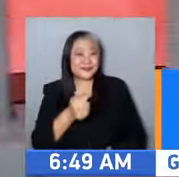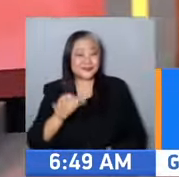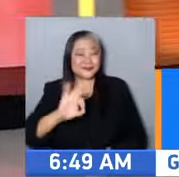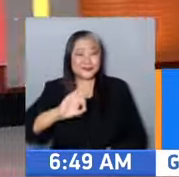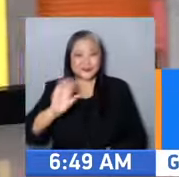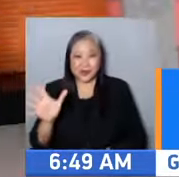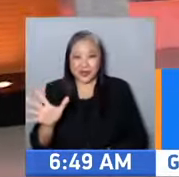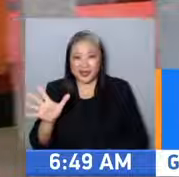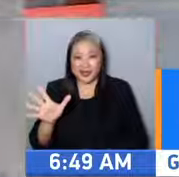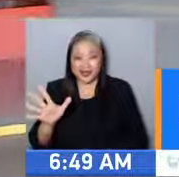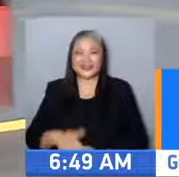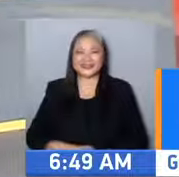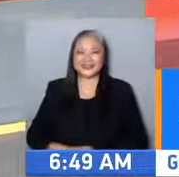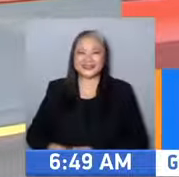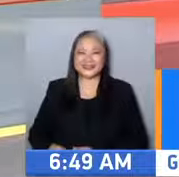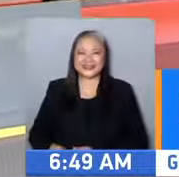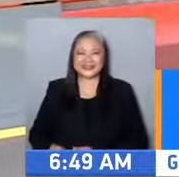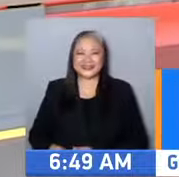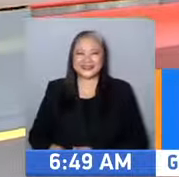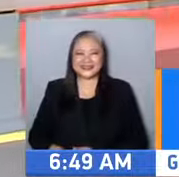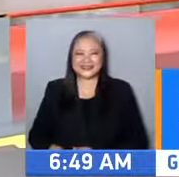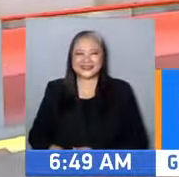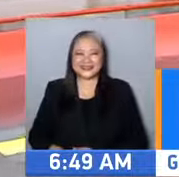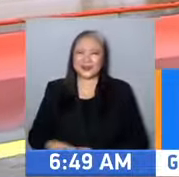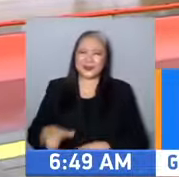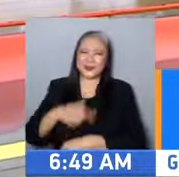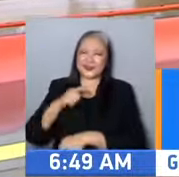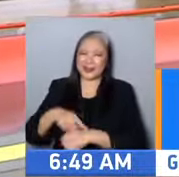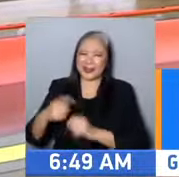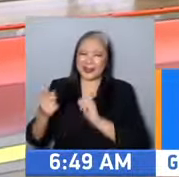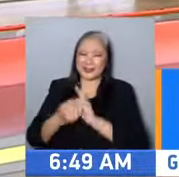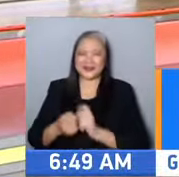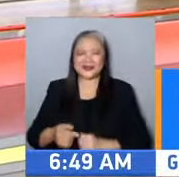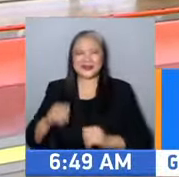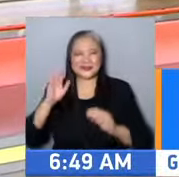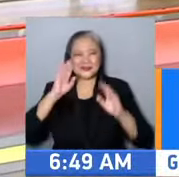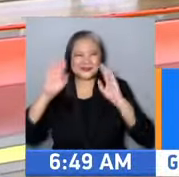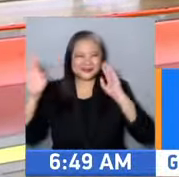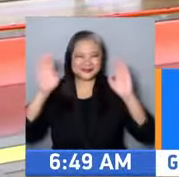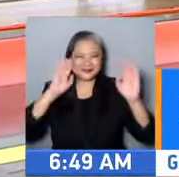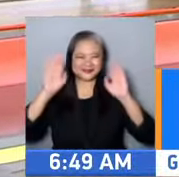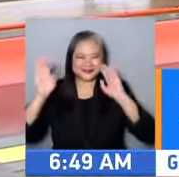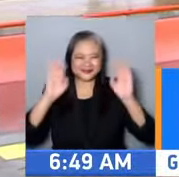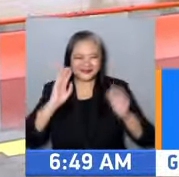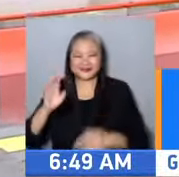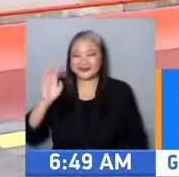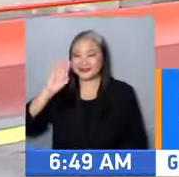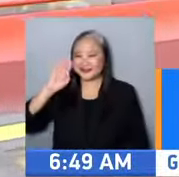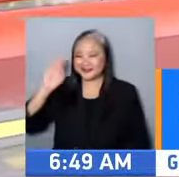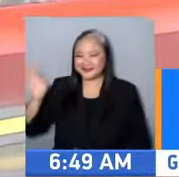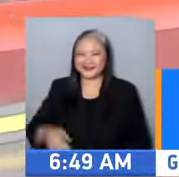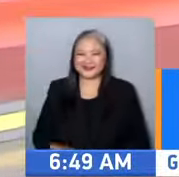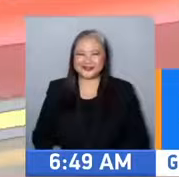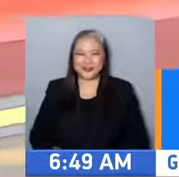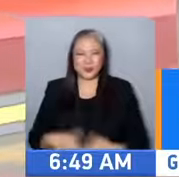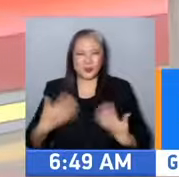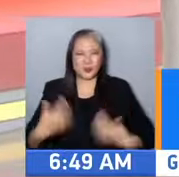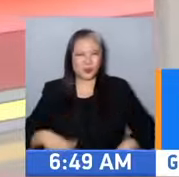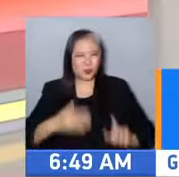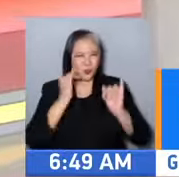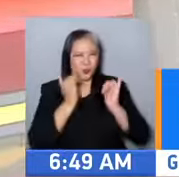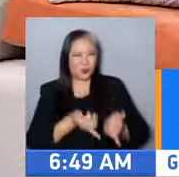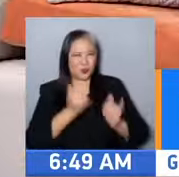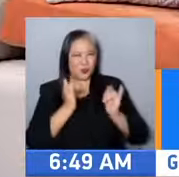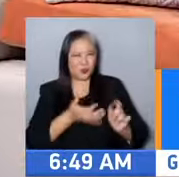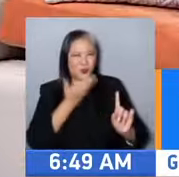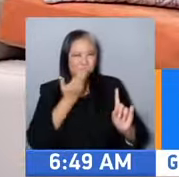Sabi ko kanina sa'yo, long time, ha? Hello, hello, hello! Good morning, Doc! Upo tayo. Walang kakupas-kupas. Dr.